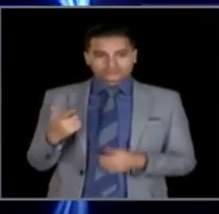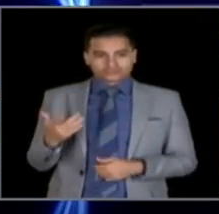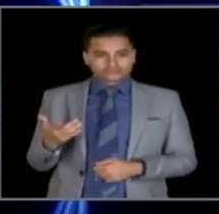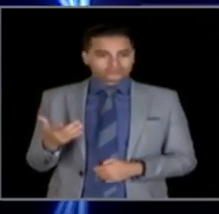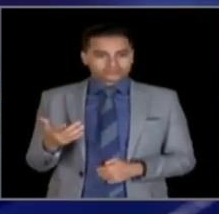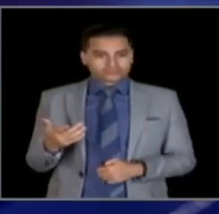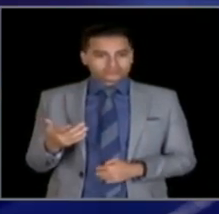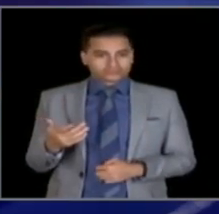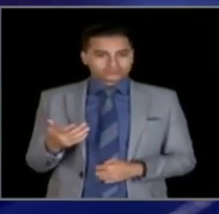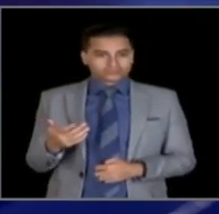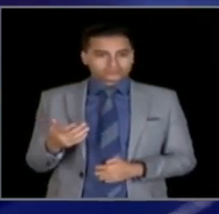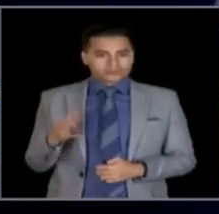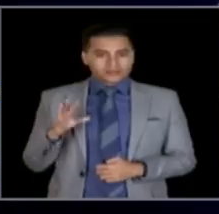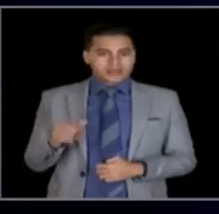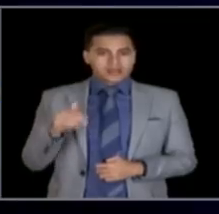شيرين سكوب هابل